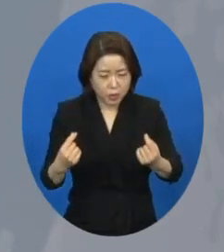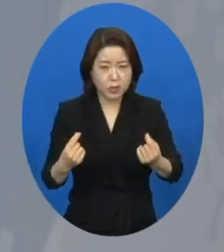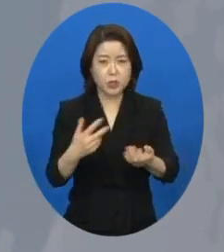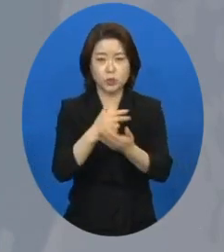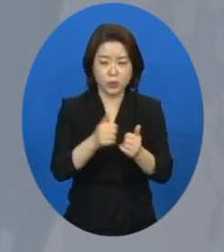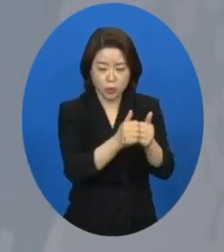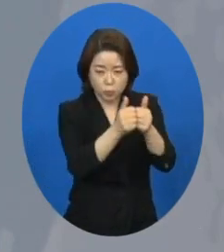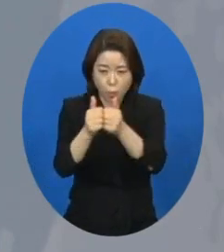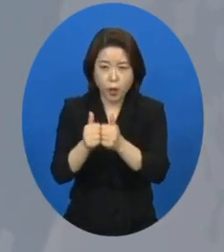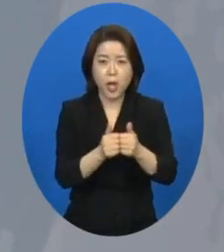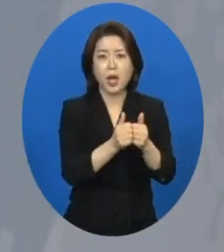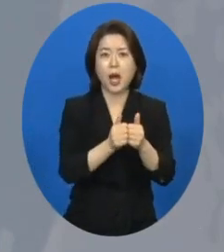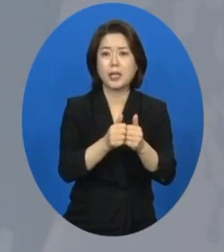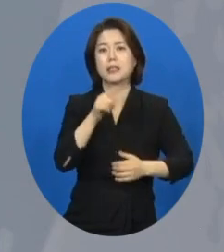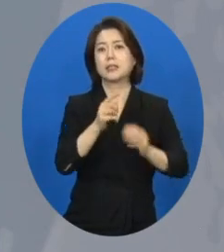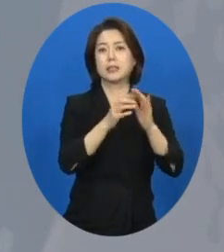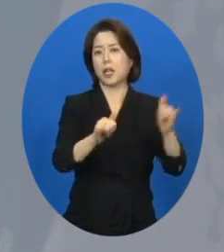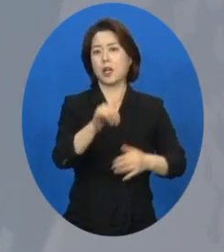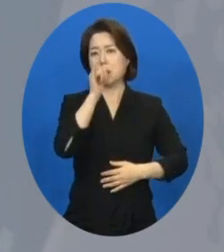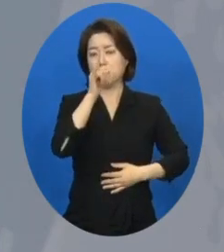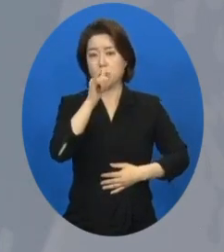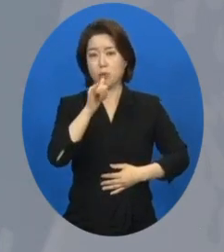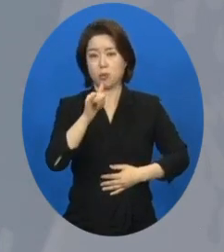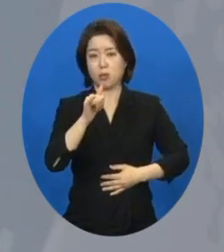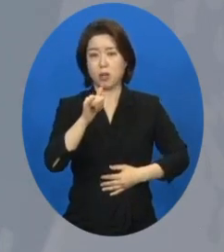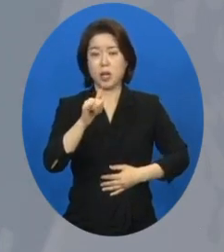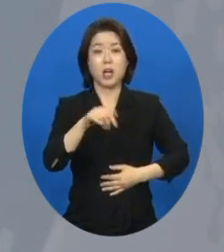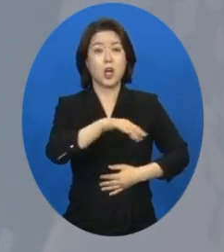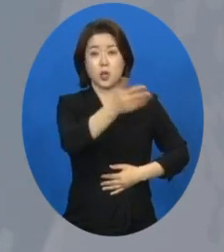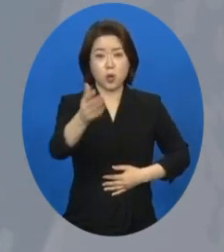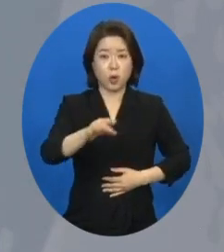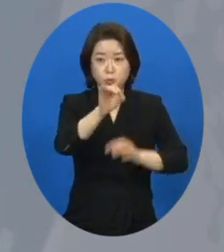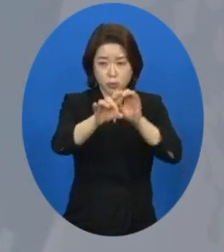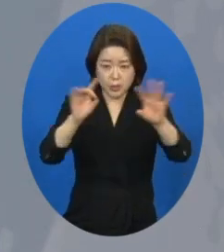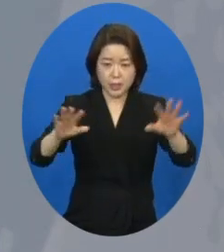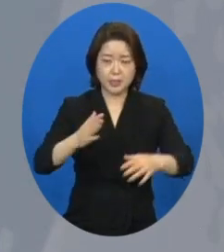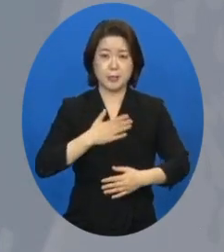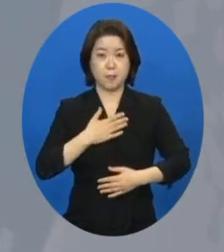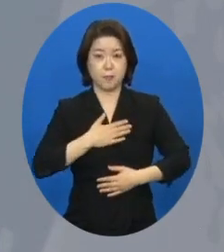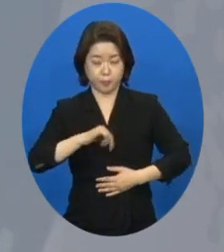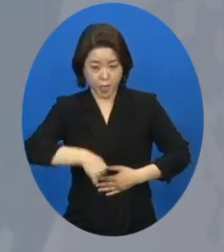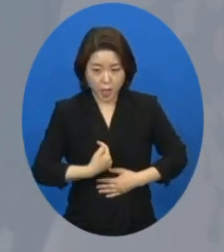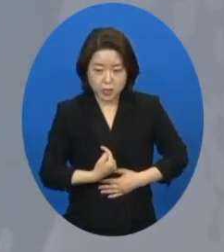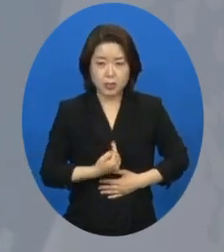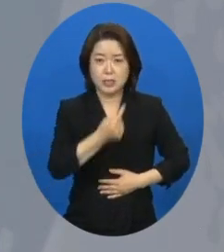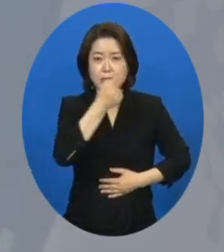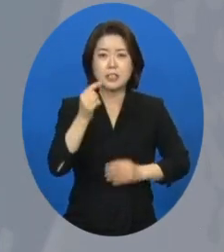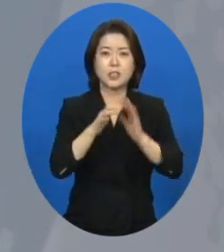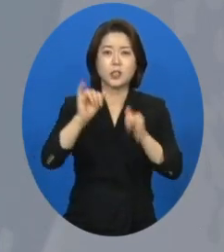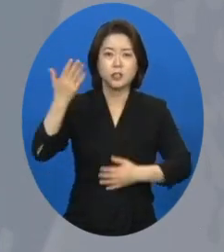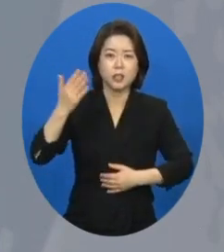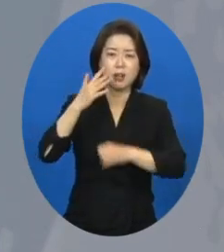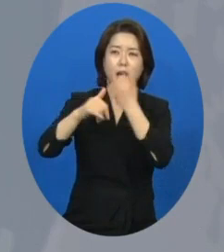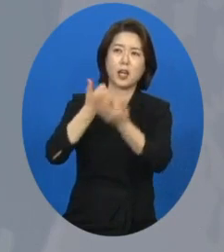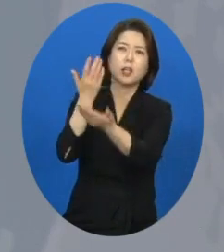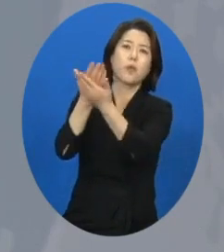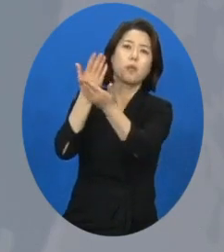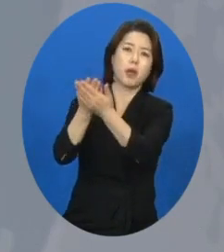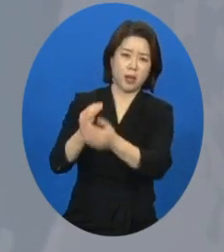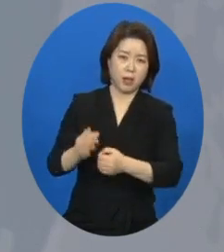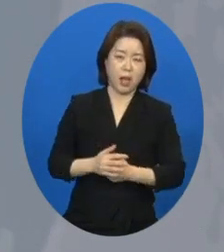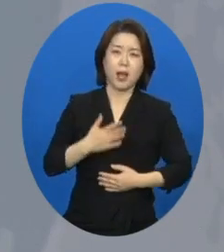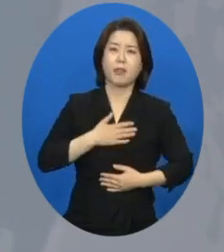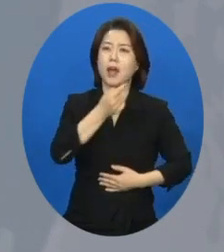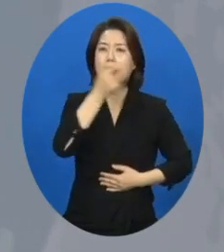동행하는 그 사람이 있다. 여러분이 그 증인이 되시기를 하나님께 구하세요. 하나님